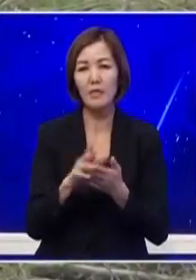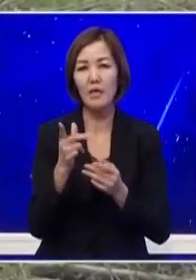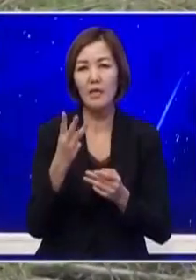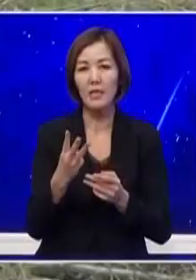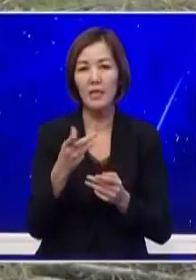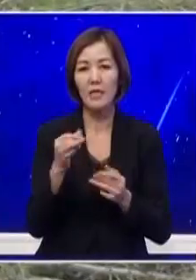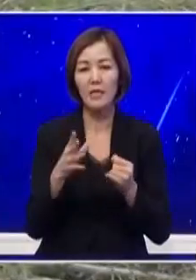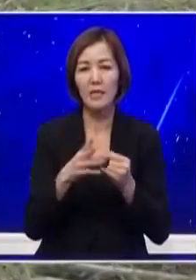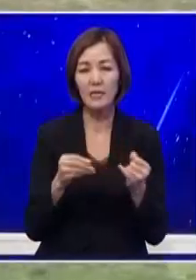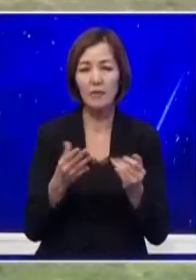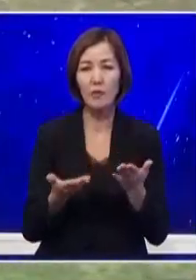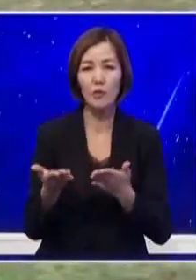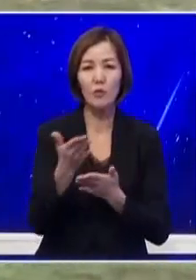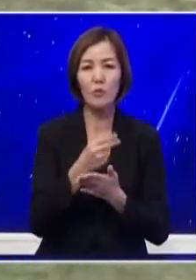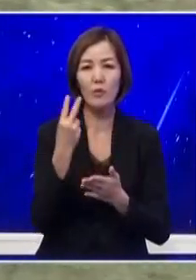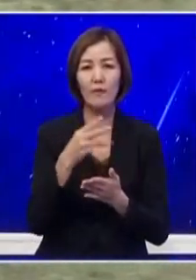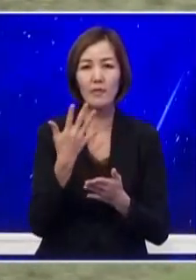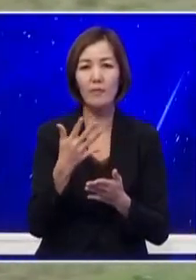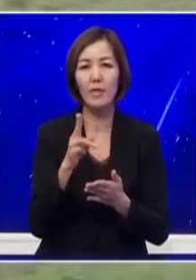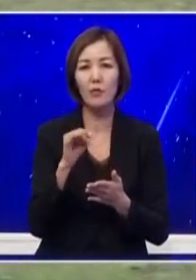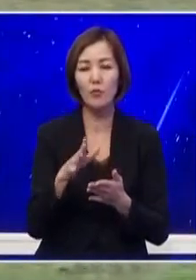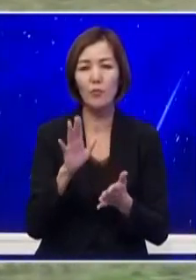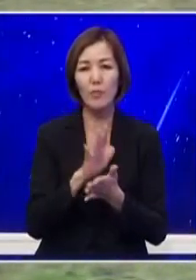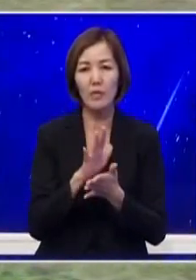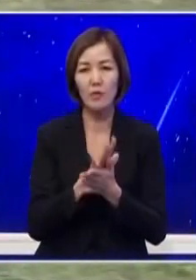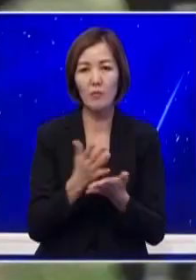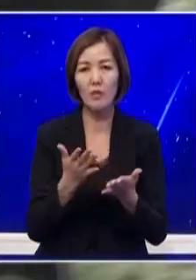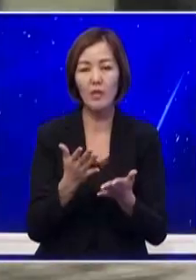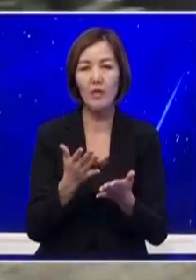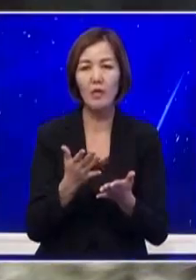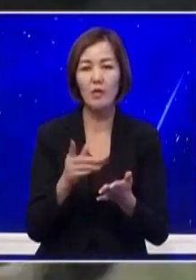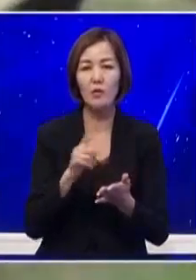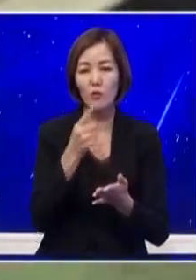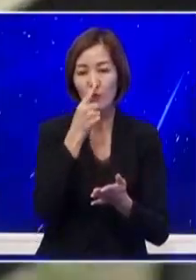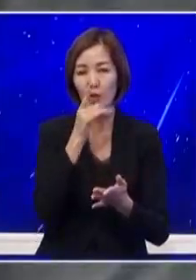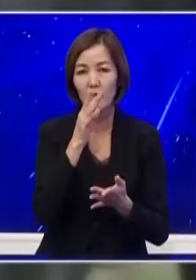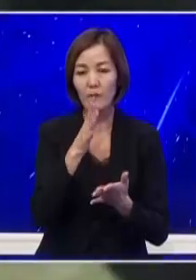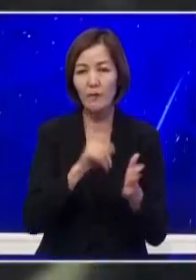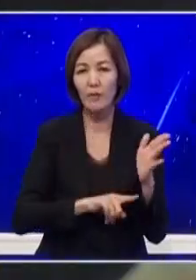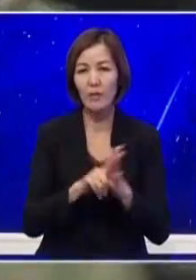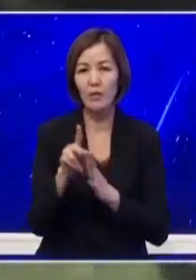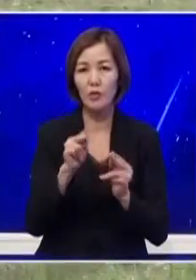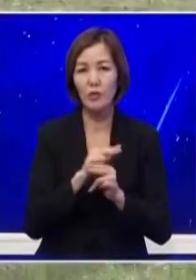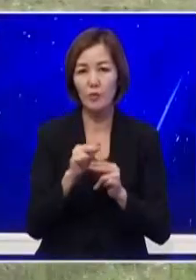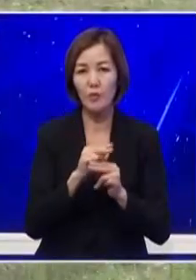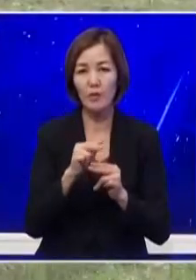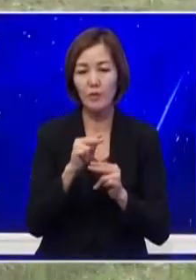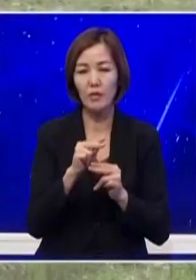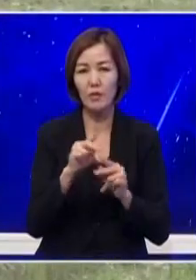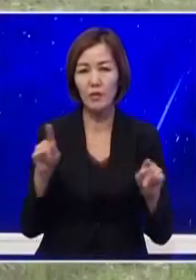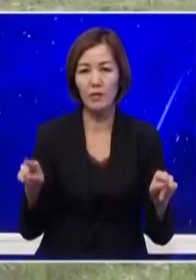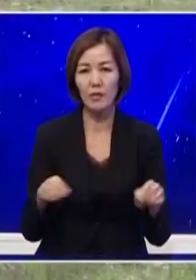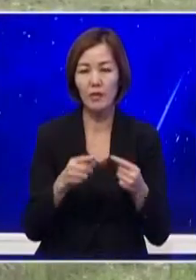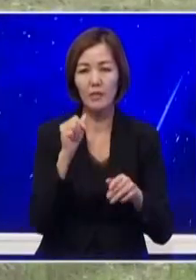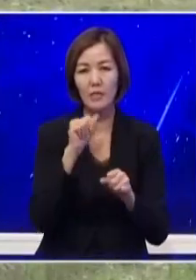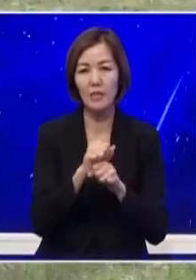гектара земли и собрано более 25 кубометров мусора. Отметим, что в ближайшее время начнутся работы по реконструкции